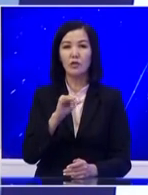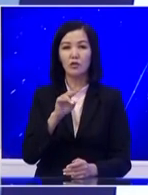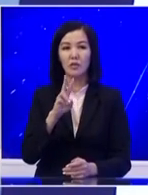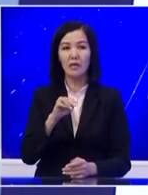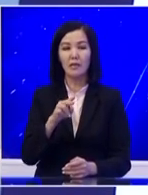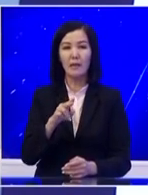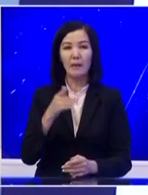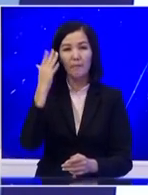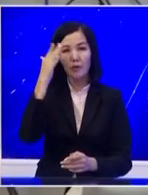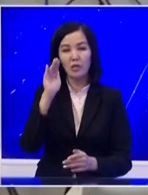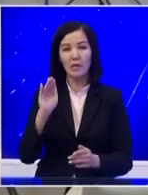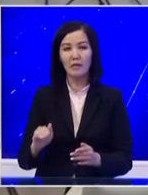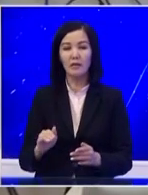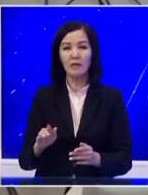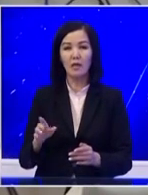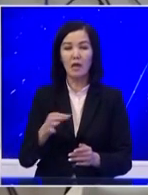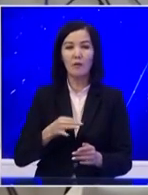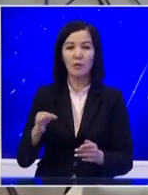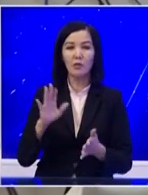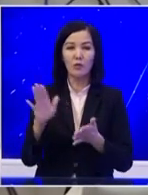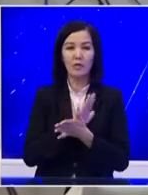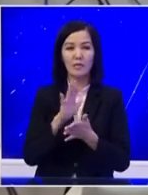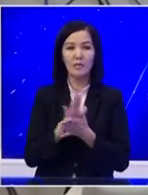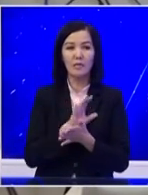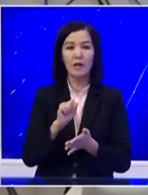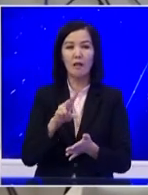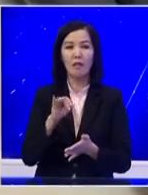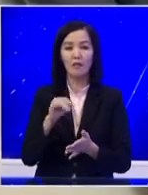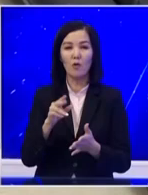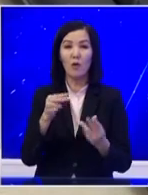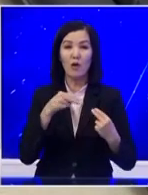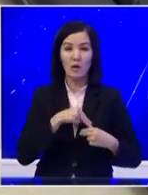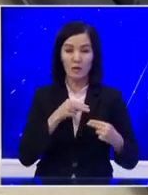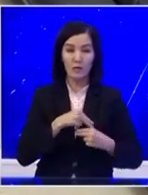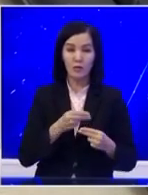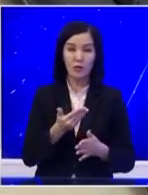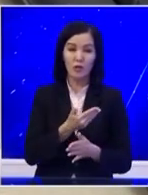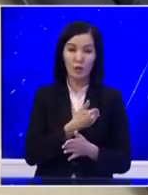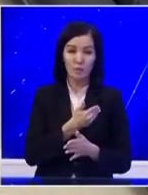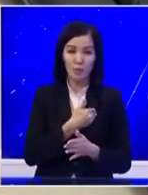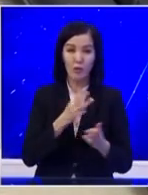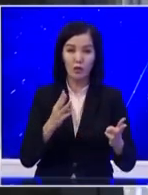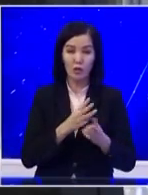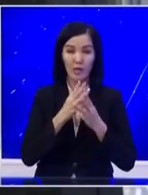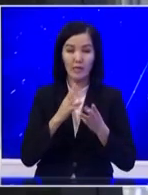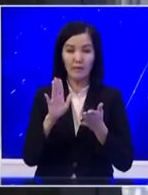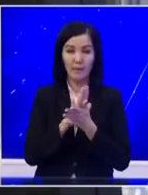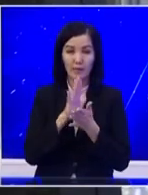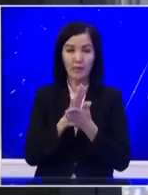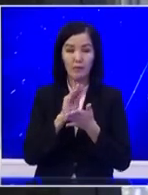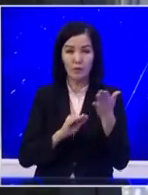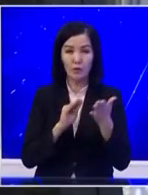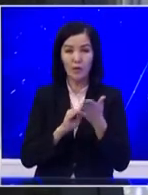Джайлобаевой. Пройдя практику в областной газете «Огни Алатау», Айжан поняла, что хочет работать именно здесь. Основной причиной выбора стал теплый прием